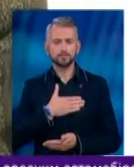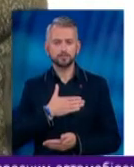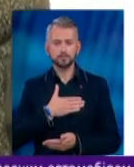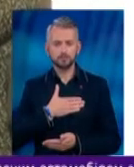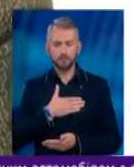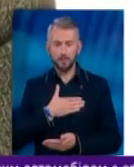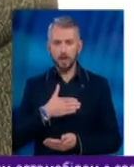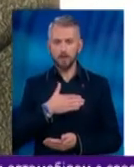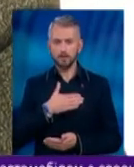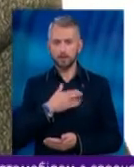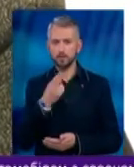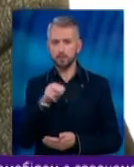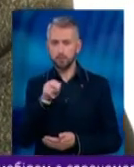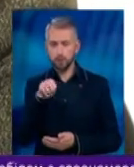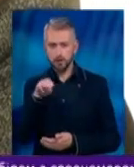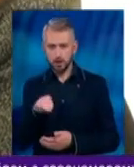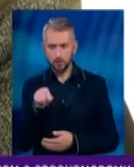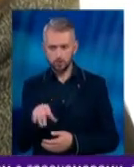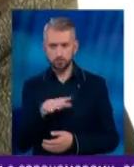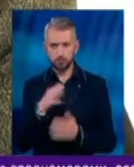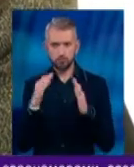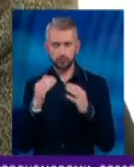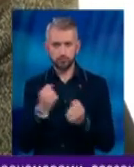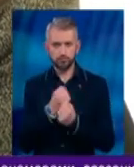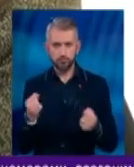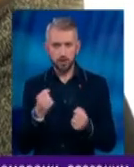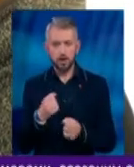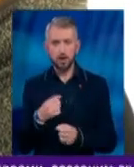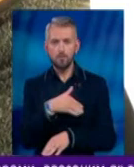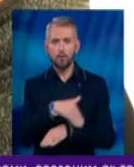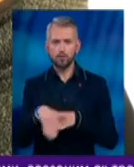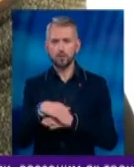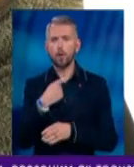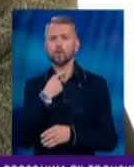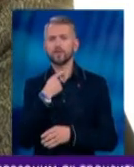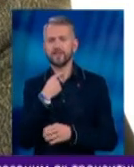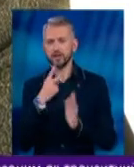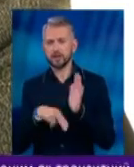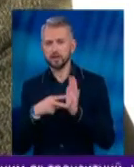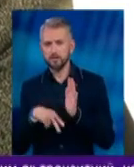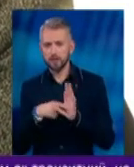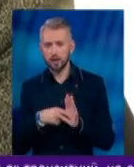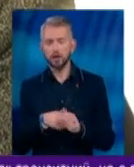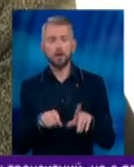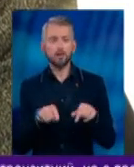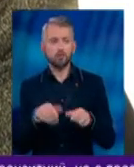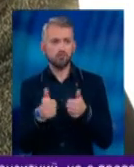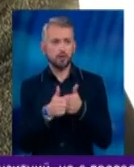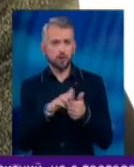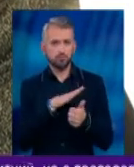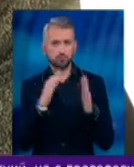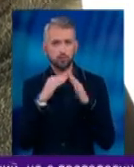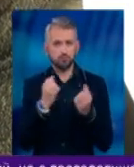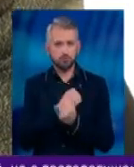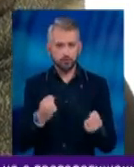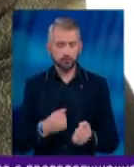в нашому ДПТ взорвався тут будинок Голосіївська 70. По Бурмінська 12 також взорвався